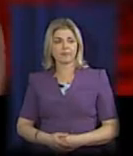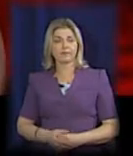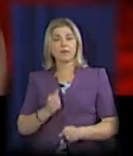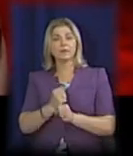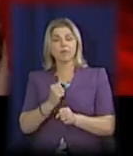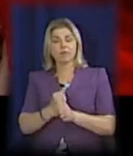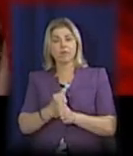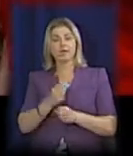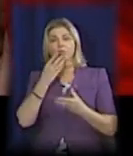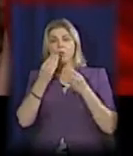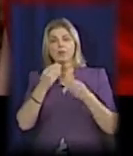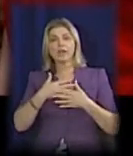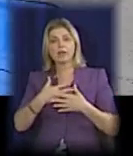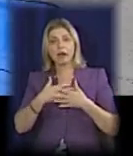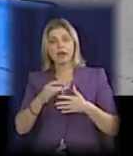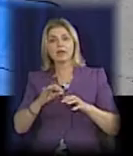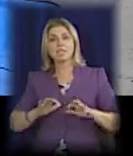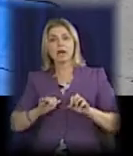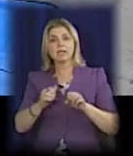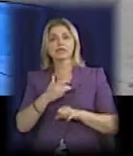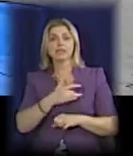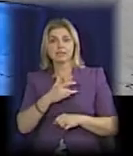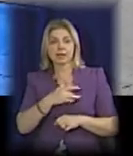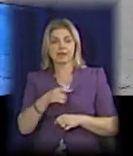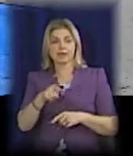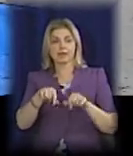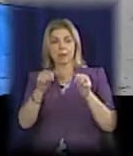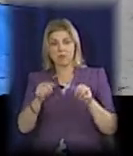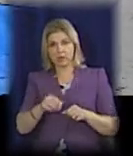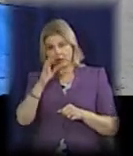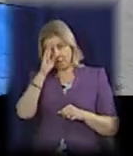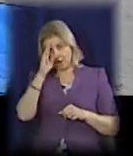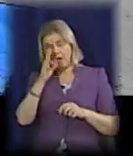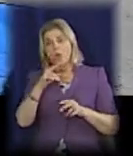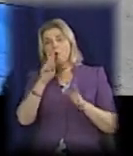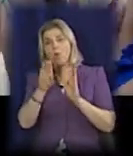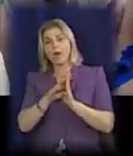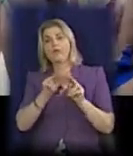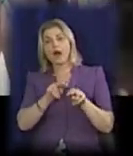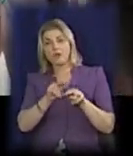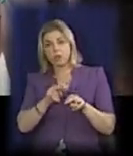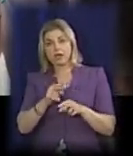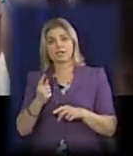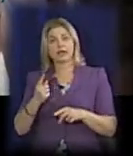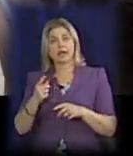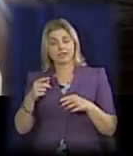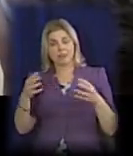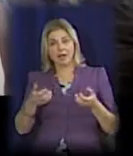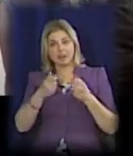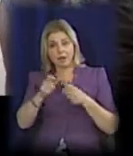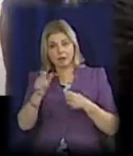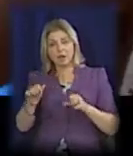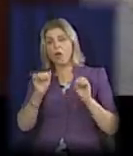Зробити штучне дихання та непрямий масаж серця манекену на ім'я Олег під наглядом рятувальників міг кожен охочий. Таких було